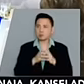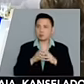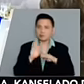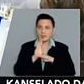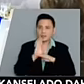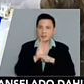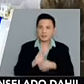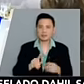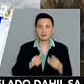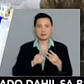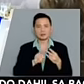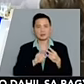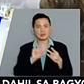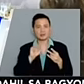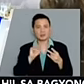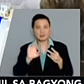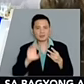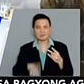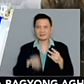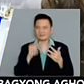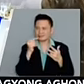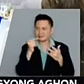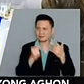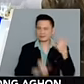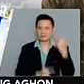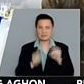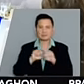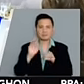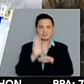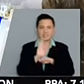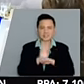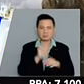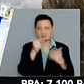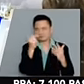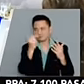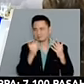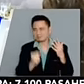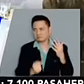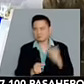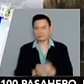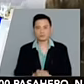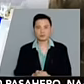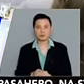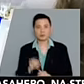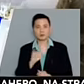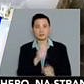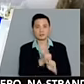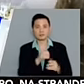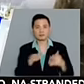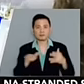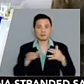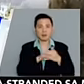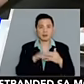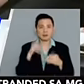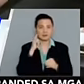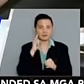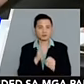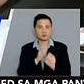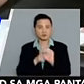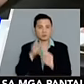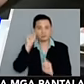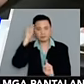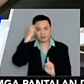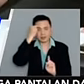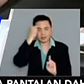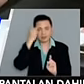sa napakaraming negosyo, at higit sa lahat, nakapag-file pa ng candidacy kahit manipis ang mga